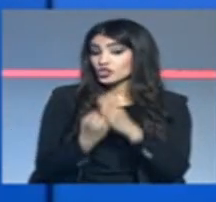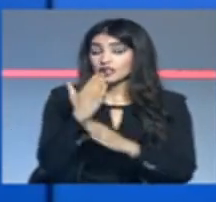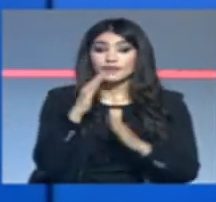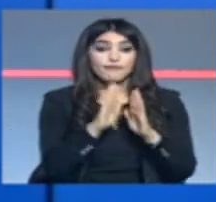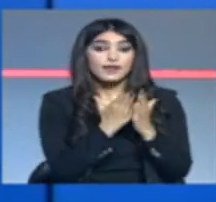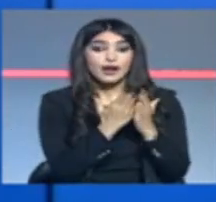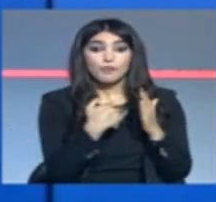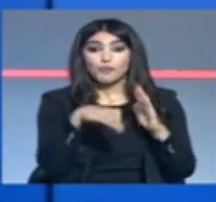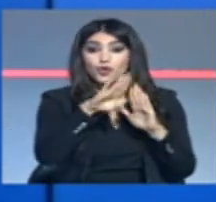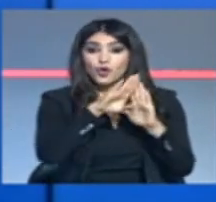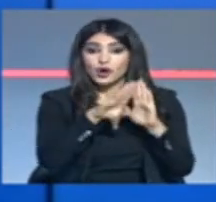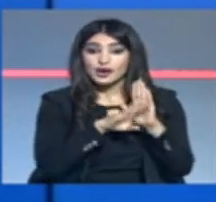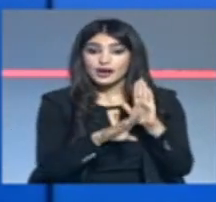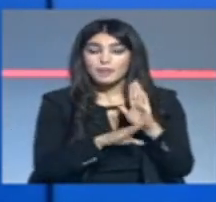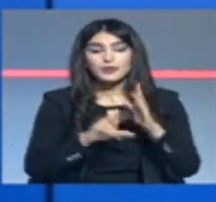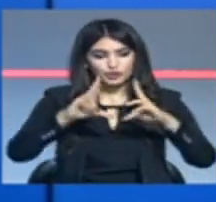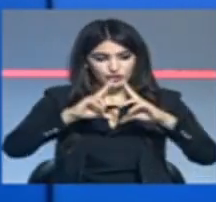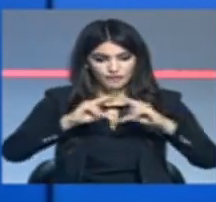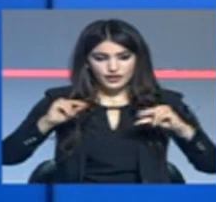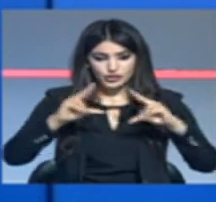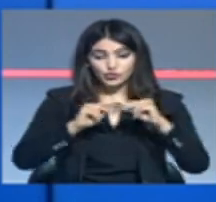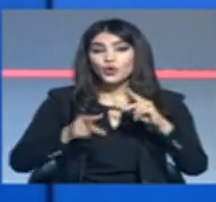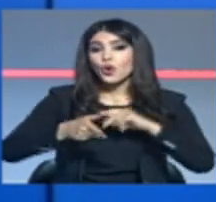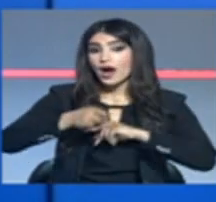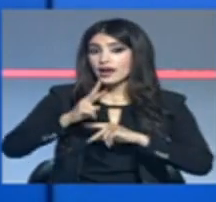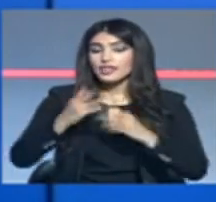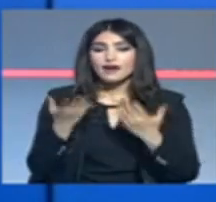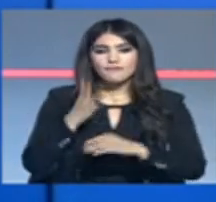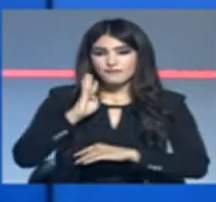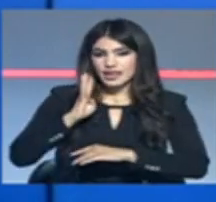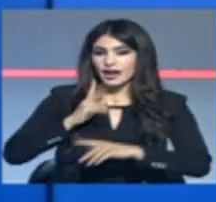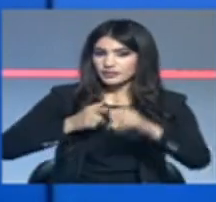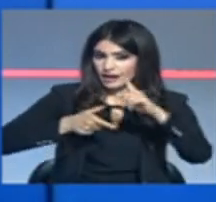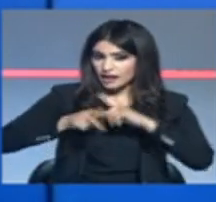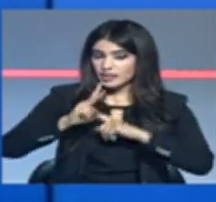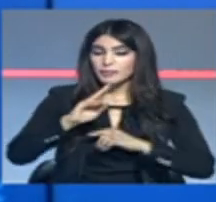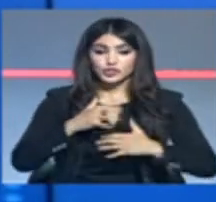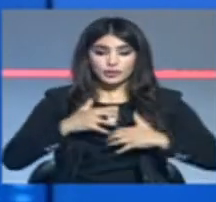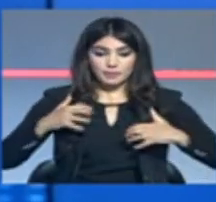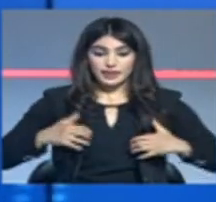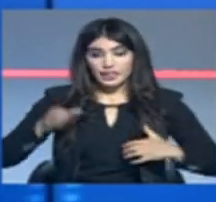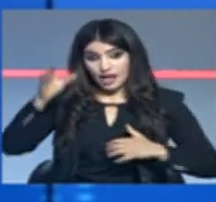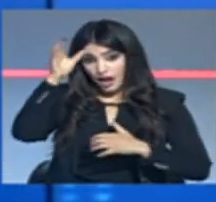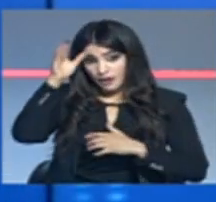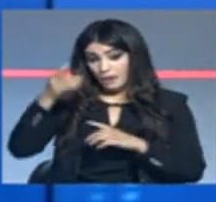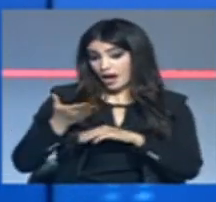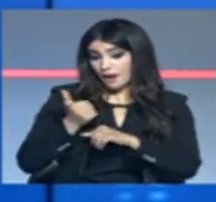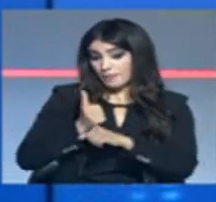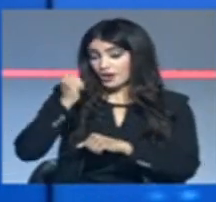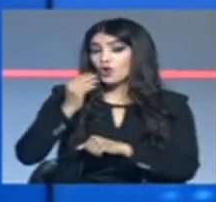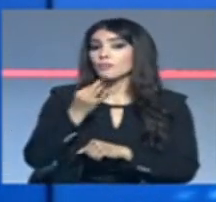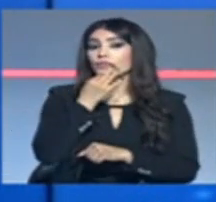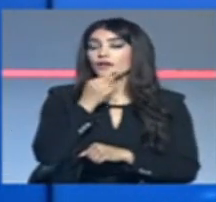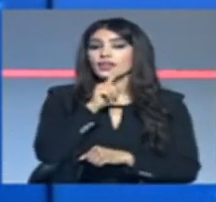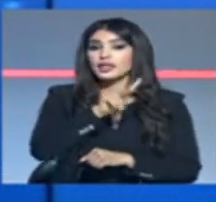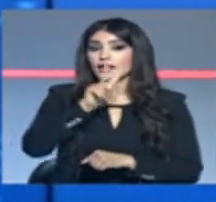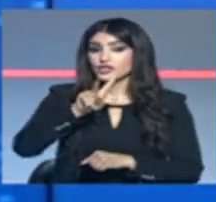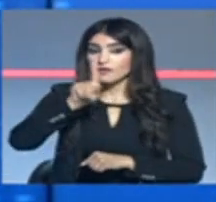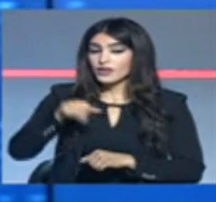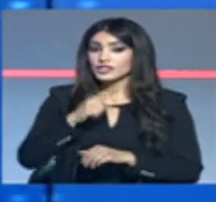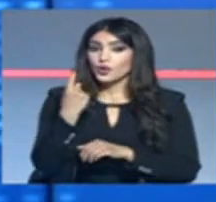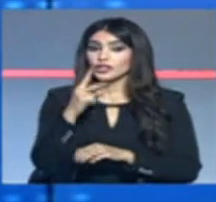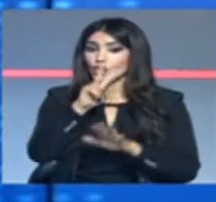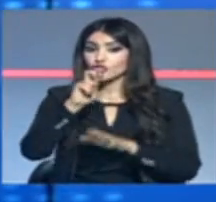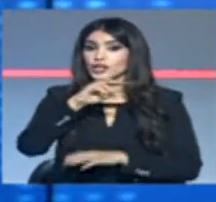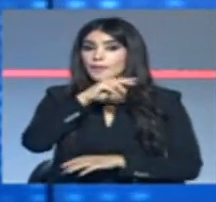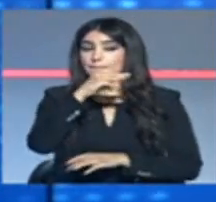البرنامج هذا اللي احنا باش نحاولوا نفسروه أكثر في لقاء اخرى، ما عادش البحث العلمي برك باش يستنفع. عملناه واستنفعنا ب 12.21